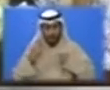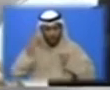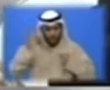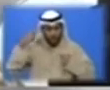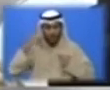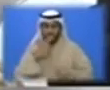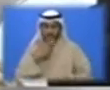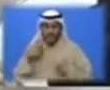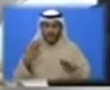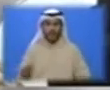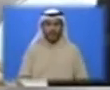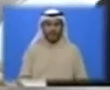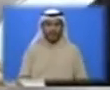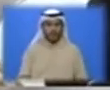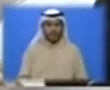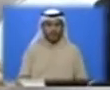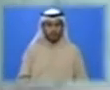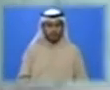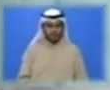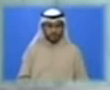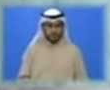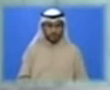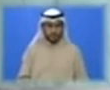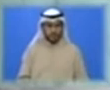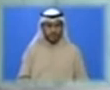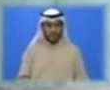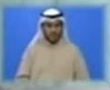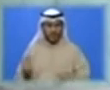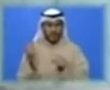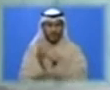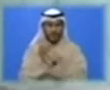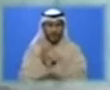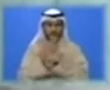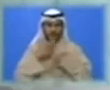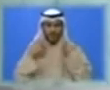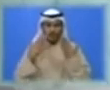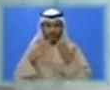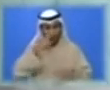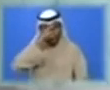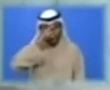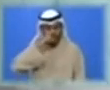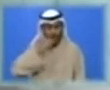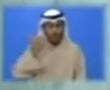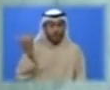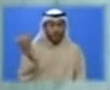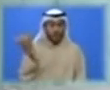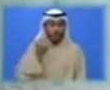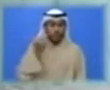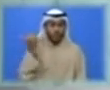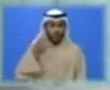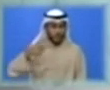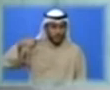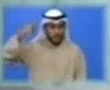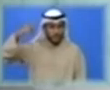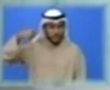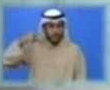الخيري والاستفادة المترتبة عليه. العمل الخيري يجب ألا يقتصر على